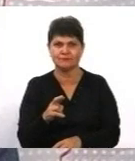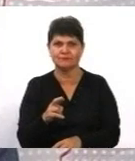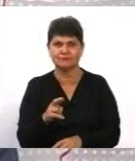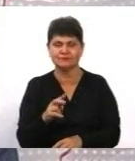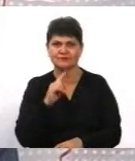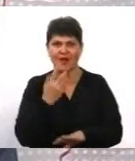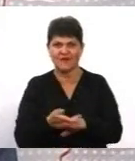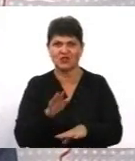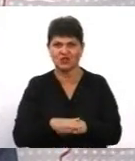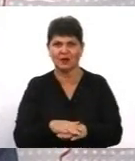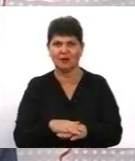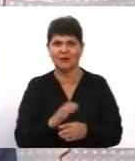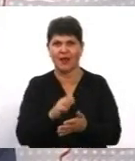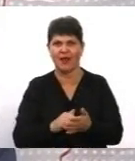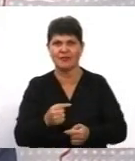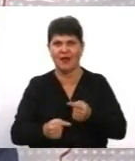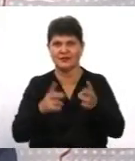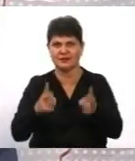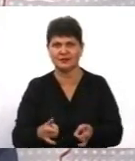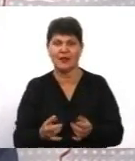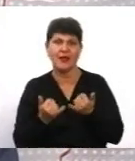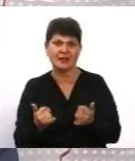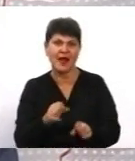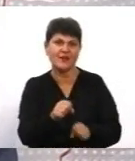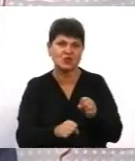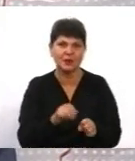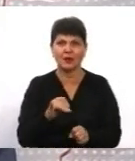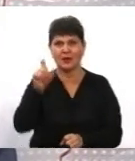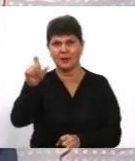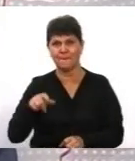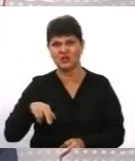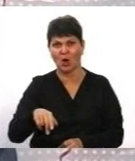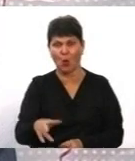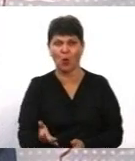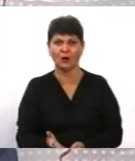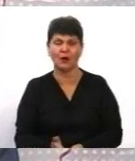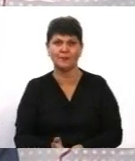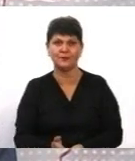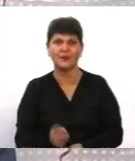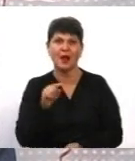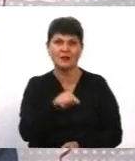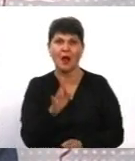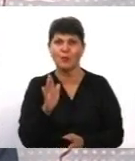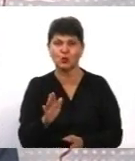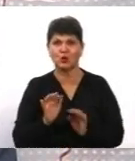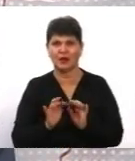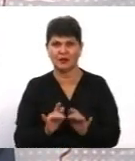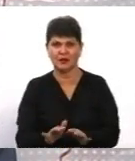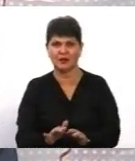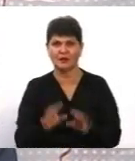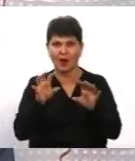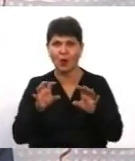важкі наслідки, як для велосипедиста, так і для пішохода. Там вже буде діяти кодекс